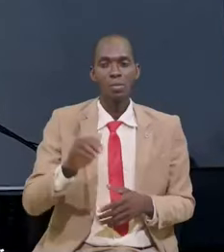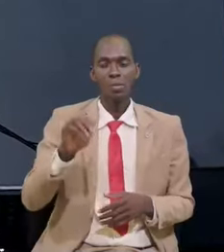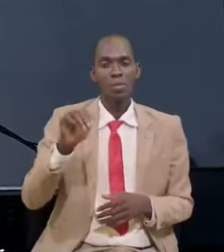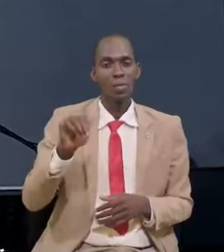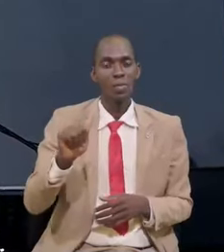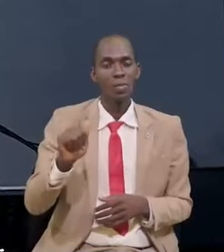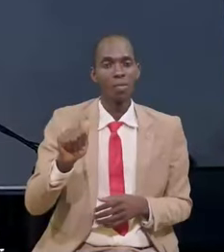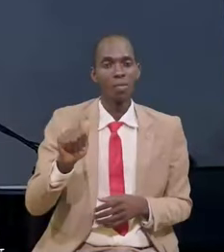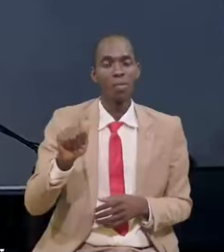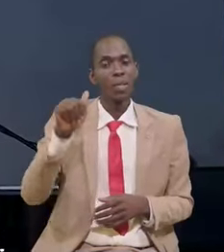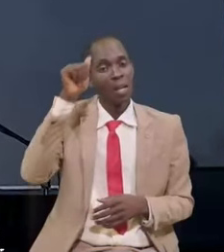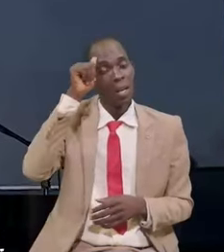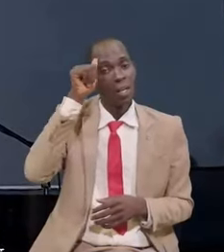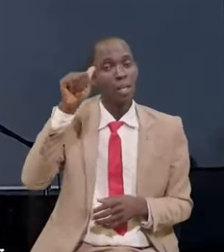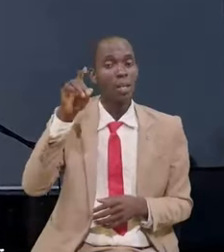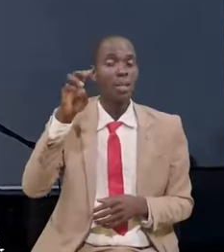Adam et Ève ont tout perdu.